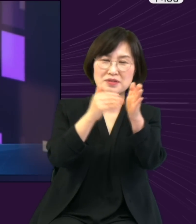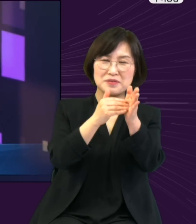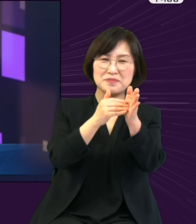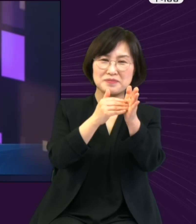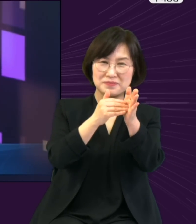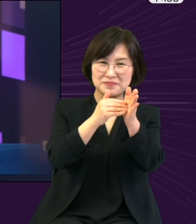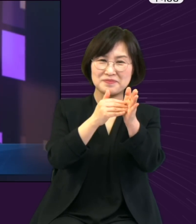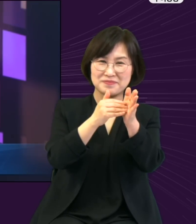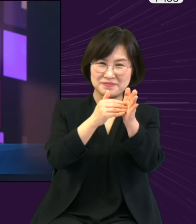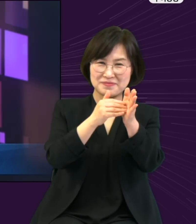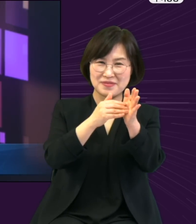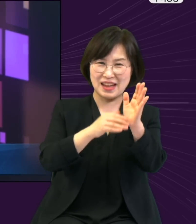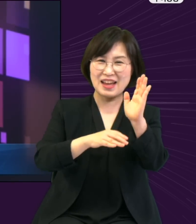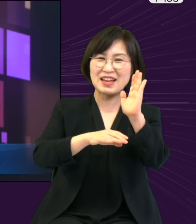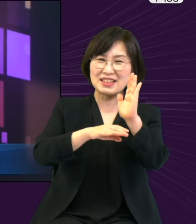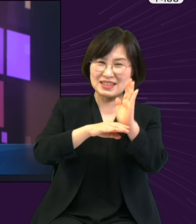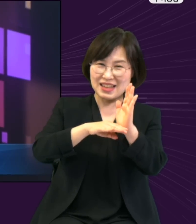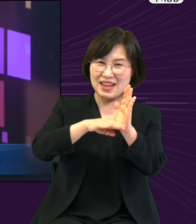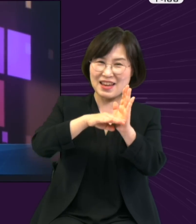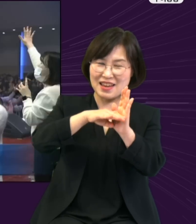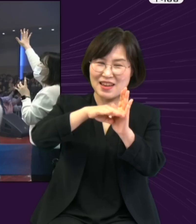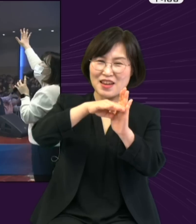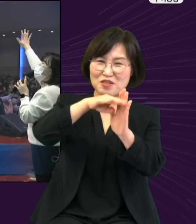채우소서 주님